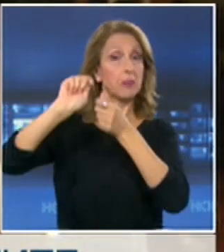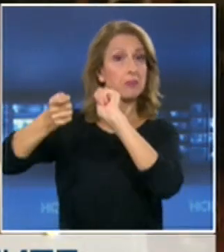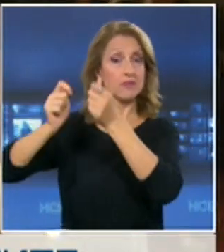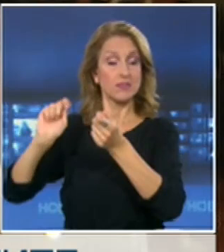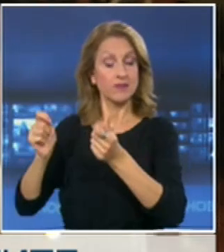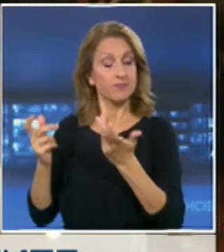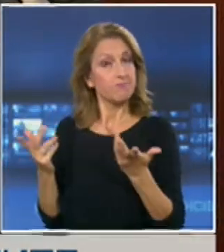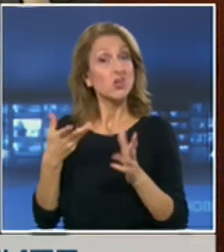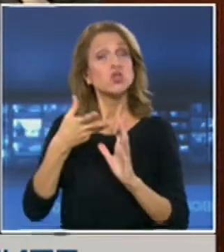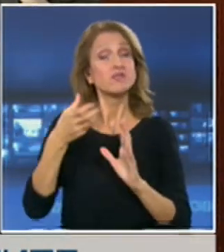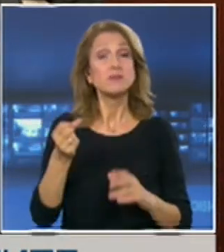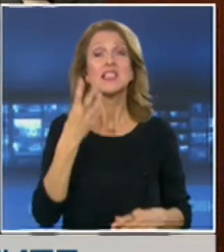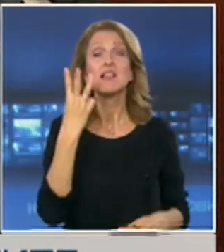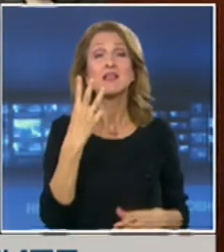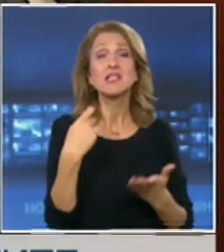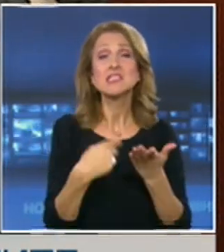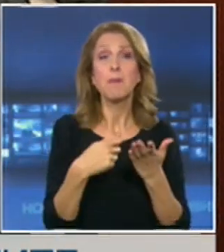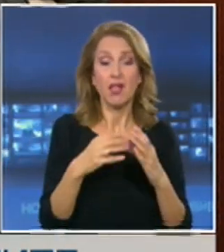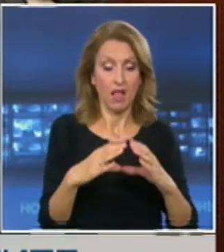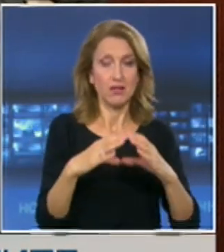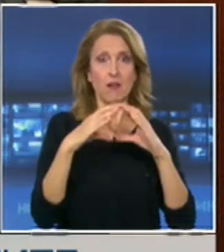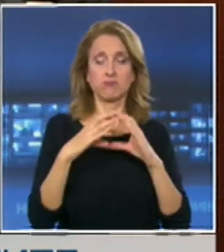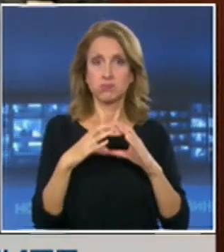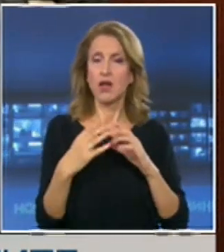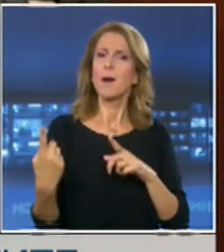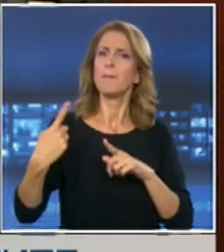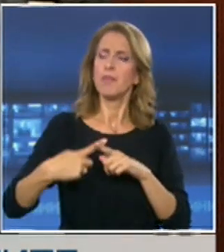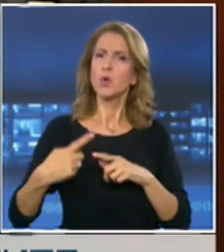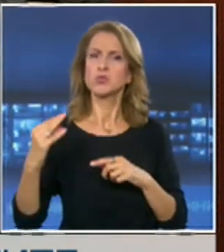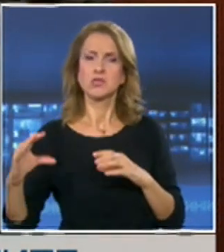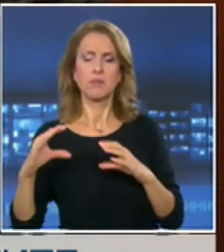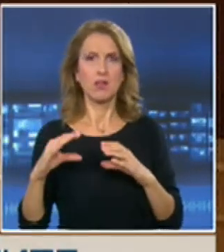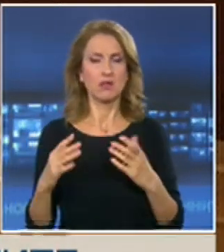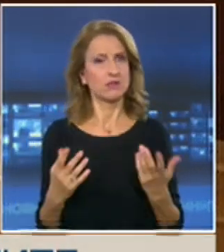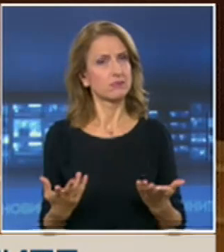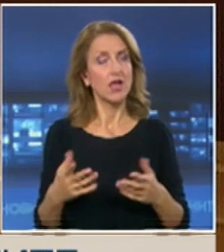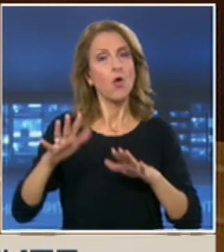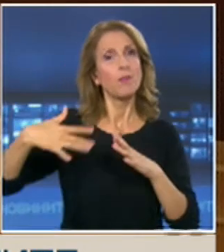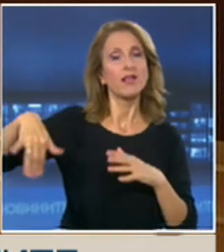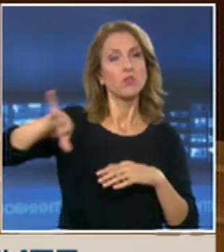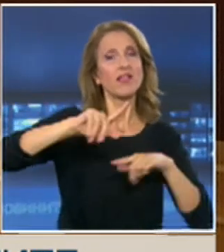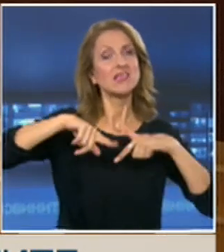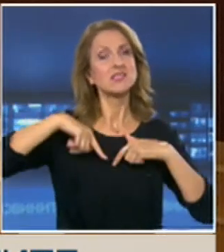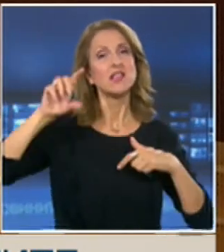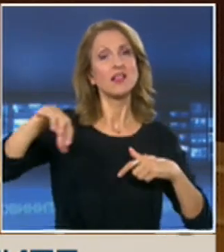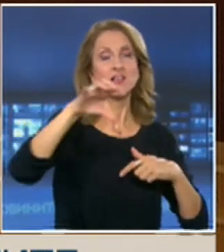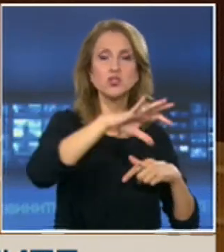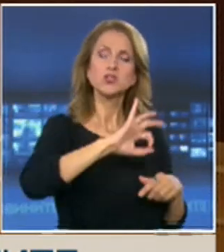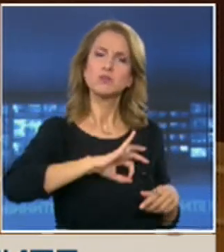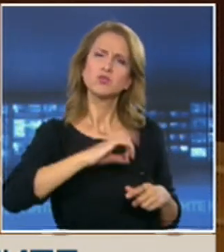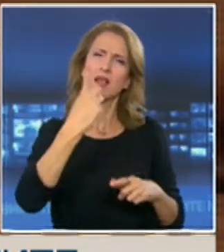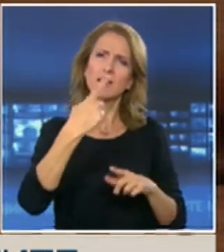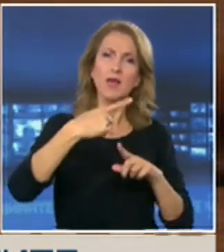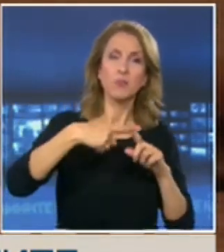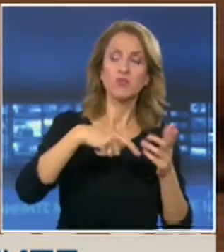спецпрокуратурите ще вземат до 3 заплати, плюс полагащите им се пари в франк. В обикновените съдилища и прокуратури ще получават до